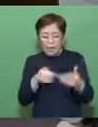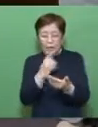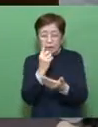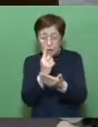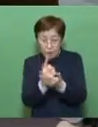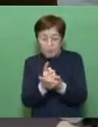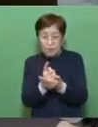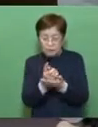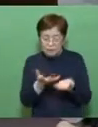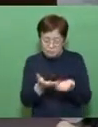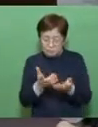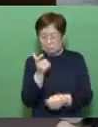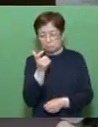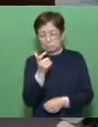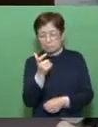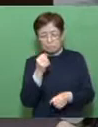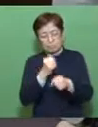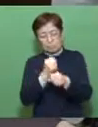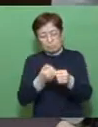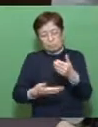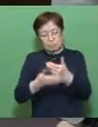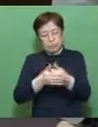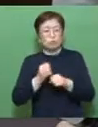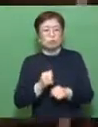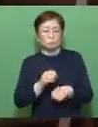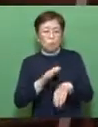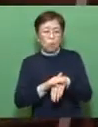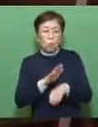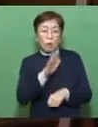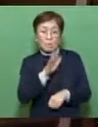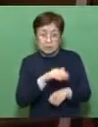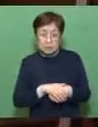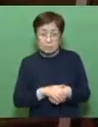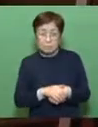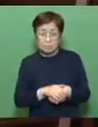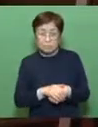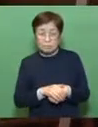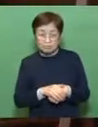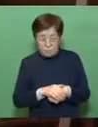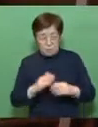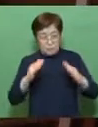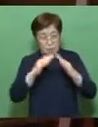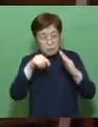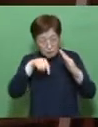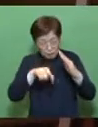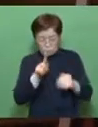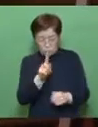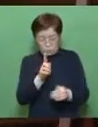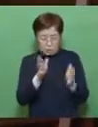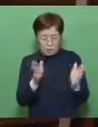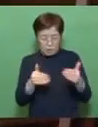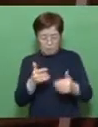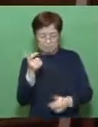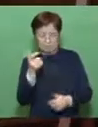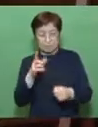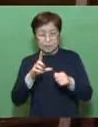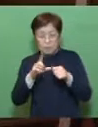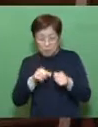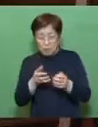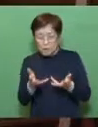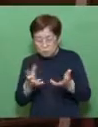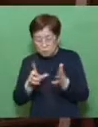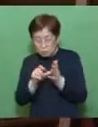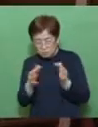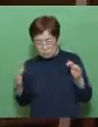リビングを耐震化するとか1部屋耐震化してればそこに逃げ込んば大丈夫だというケースとそれ